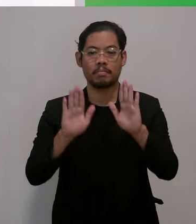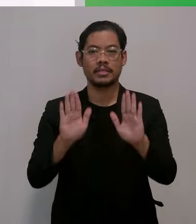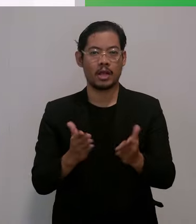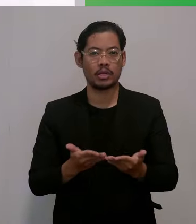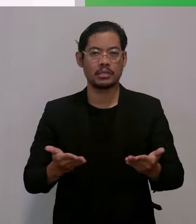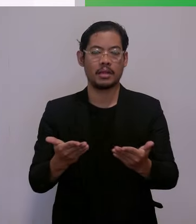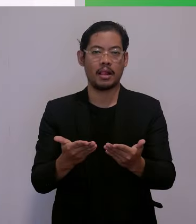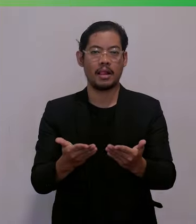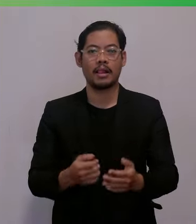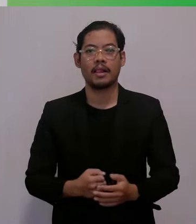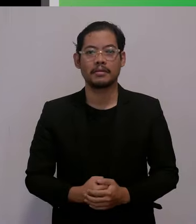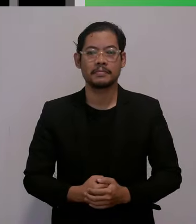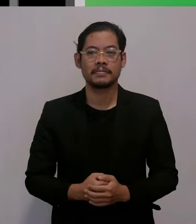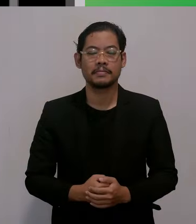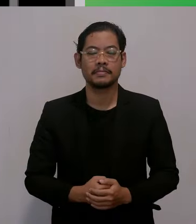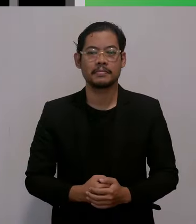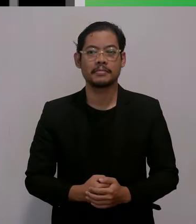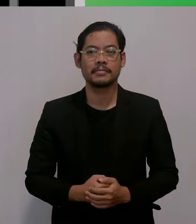5. Media sosial,